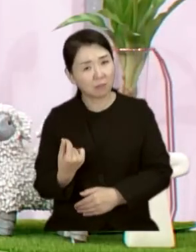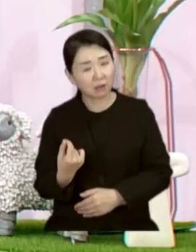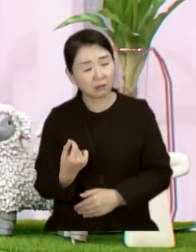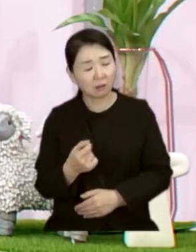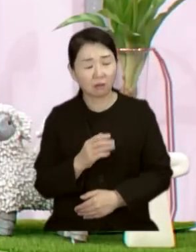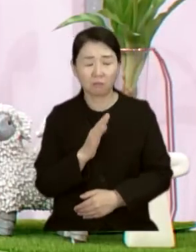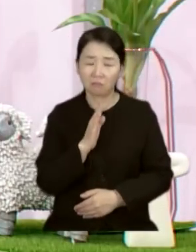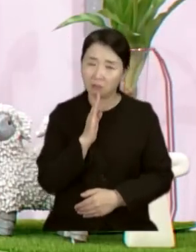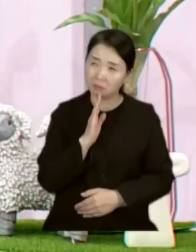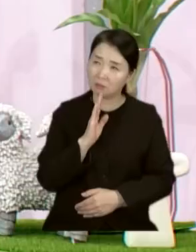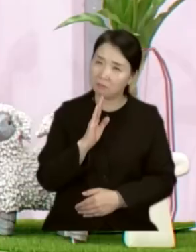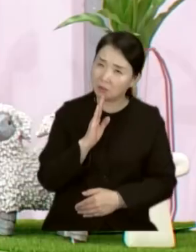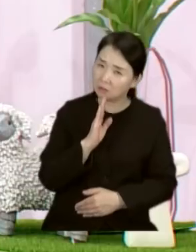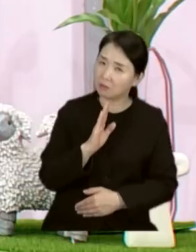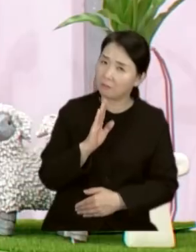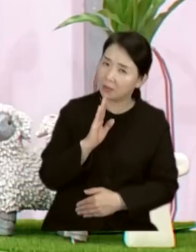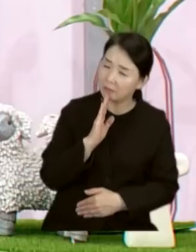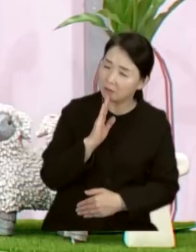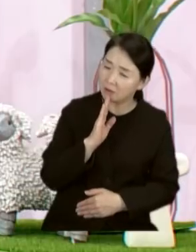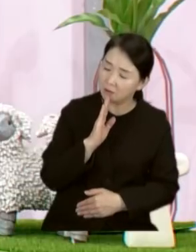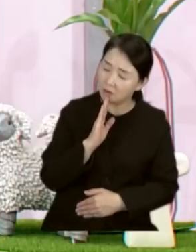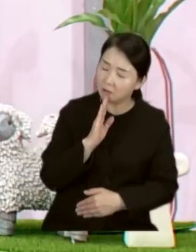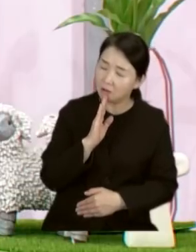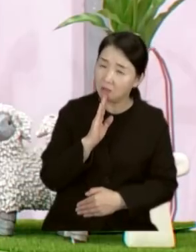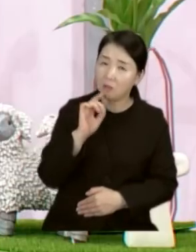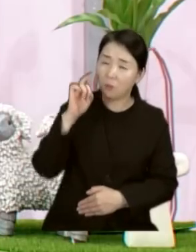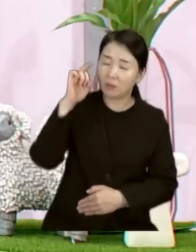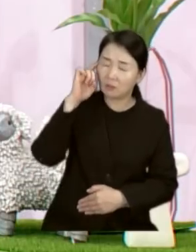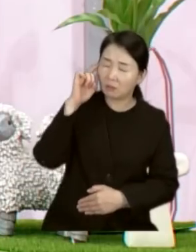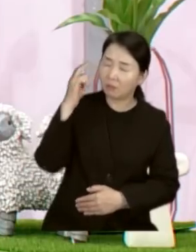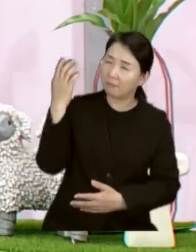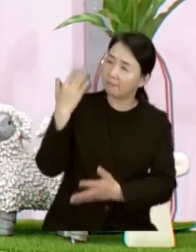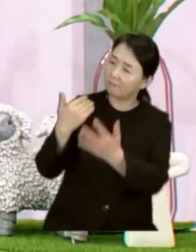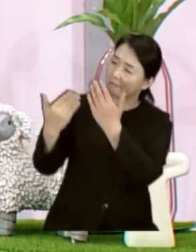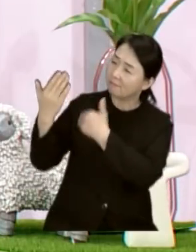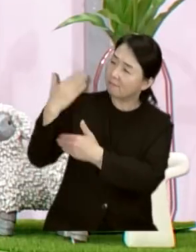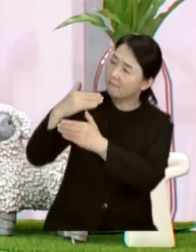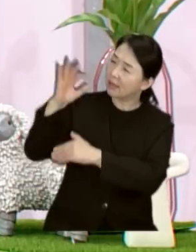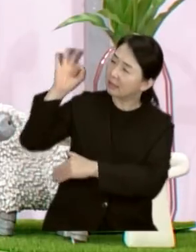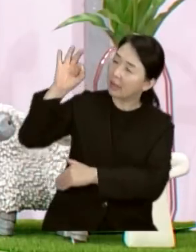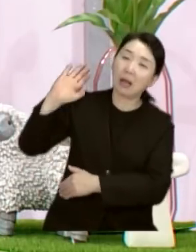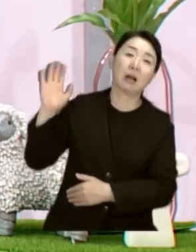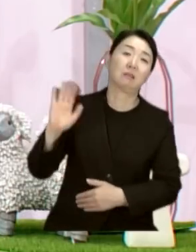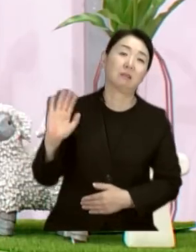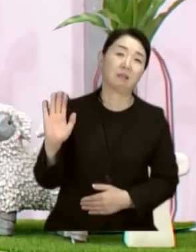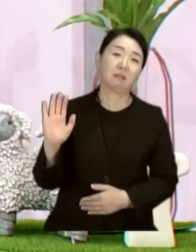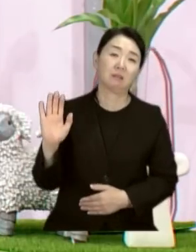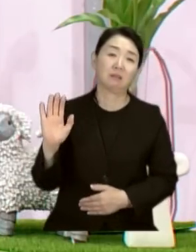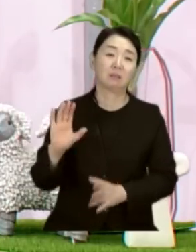하는데 그랬었나? 막 굳이 기억 속을 이렇게 더듬어서 찾아서 꺼내보지